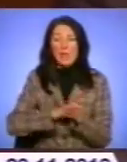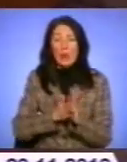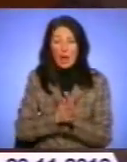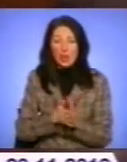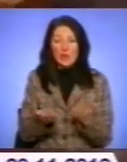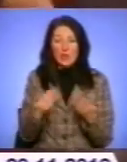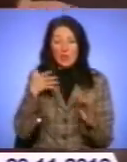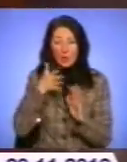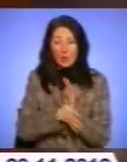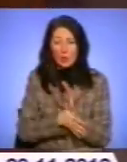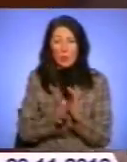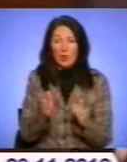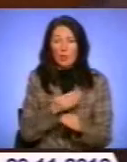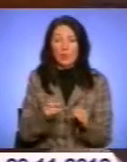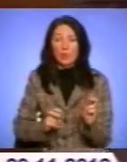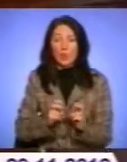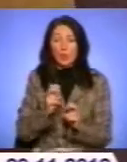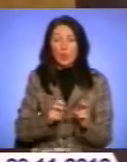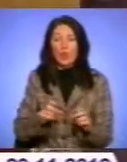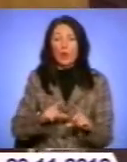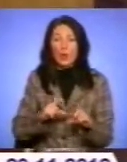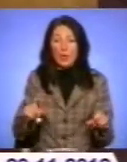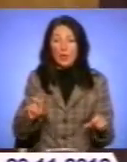торговельно-промисловою палатою Катару і Державним агентством з